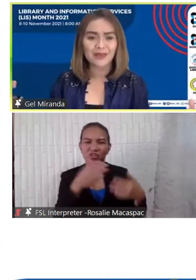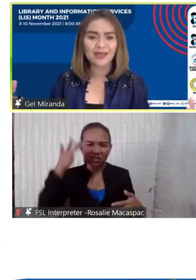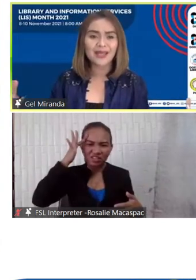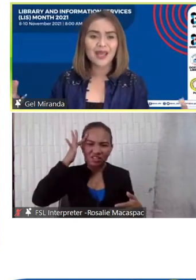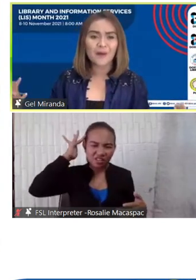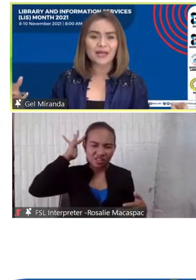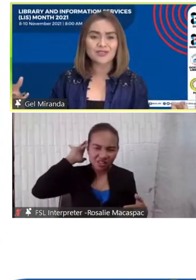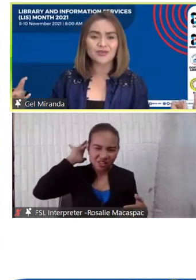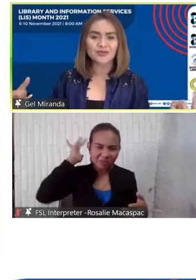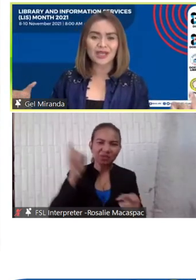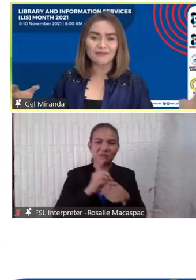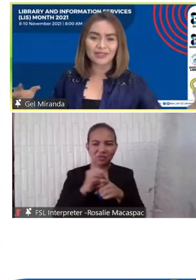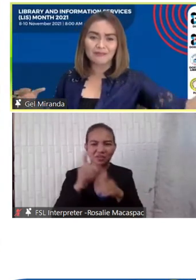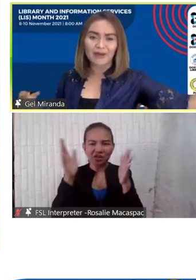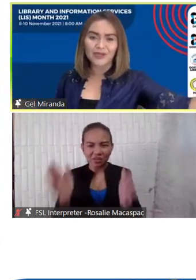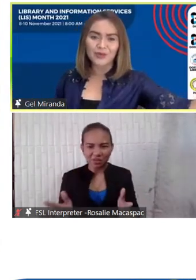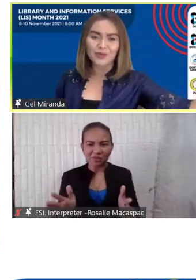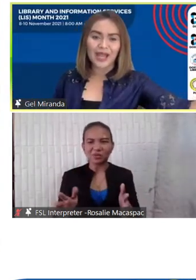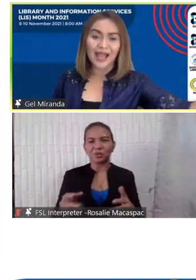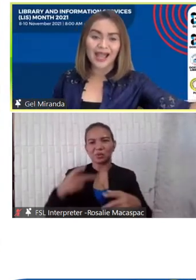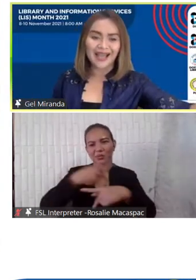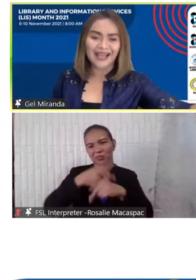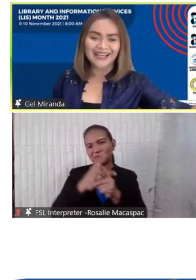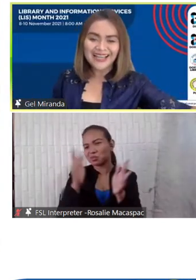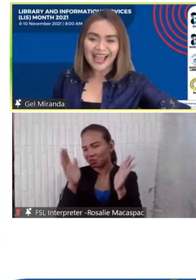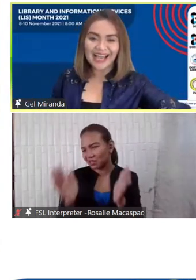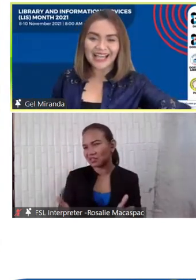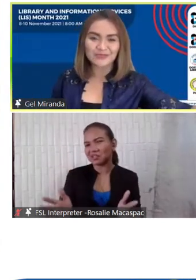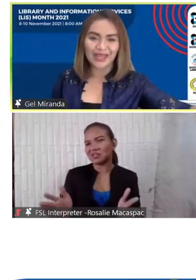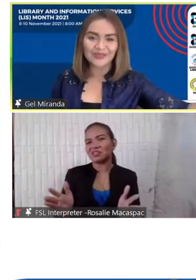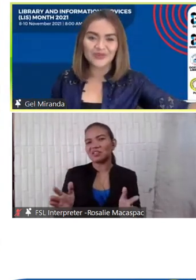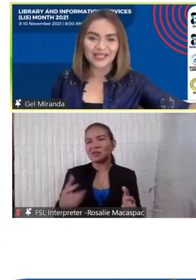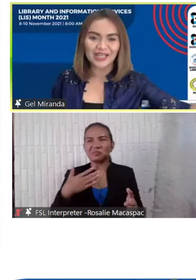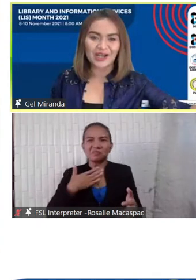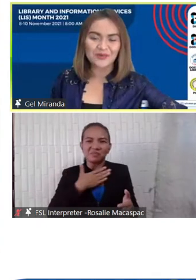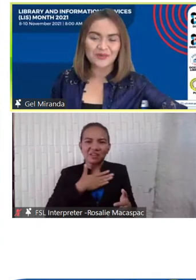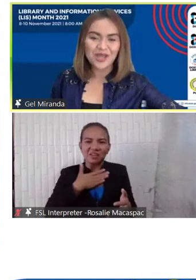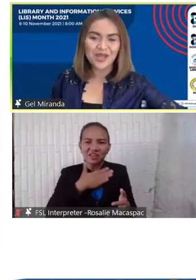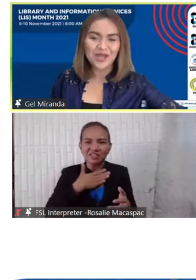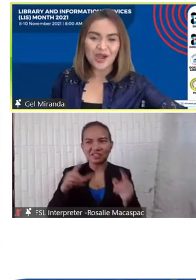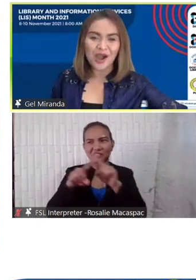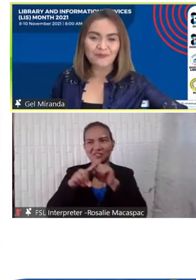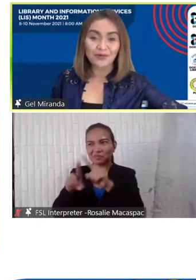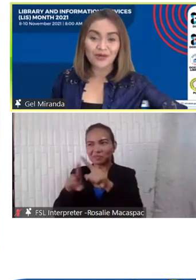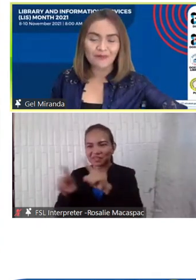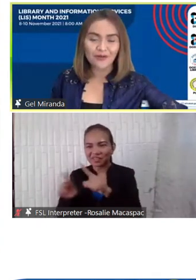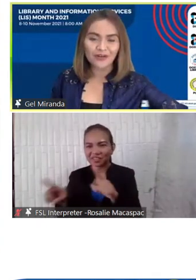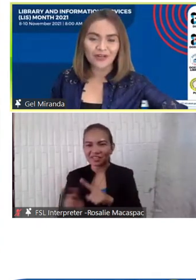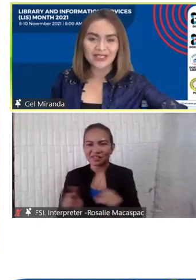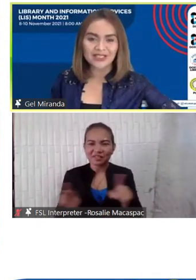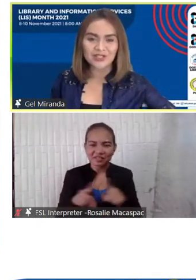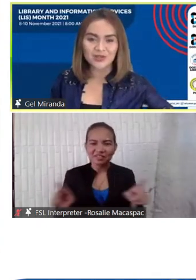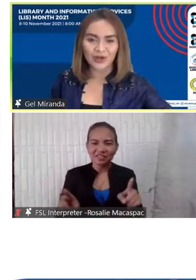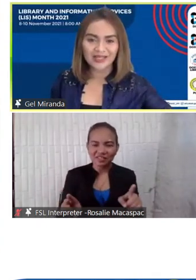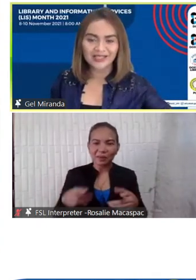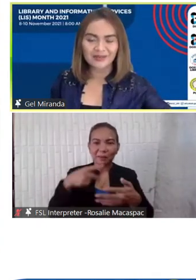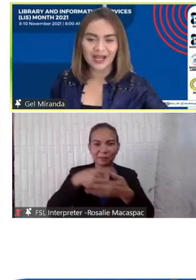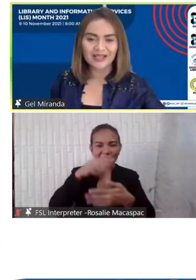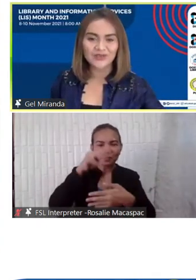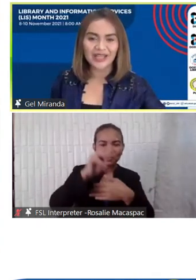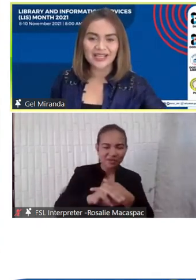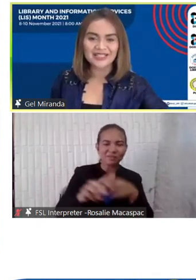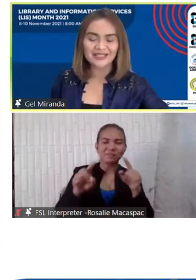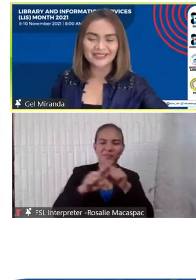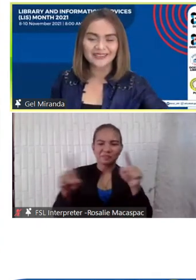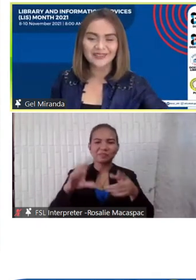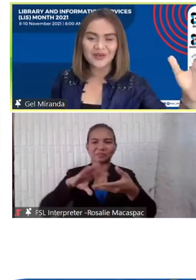producer namin, mas gusto niya iba't iba yung aspect ng kanyang program or ng kanyang story, di ba?